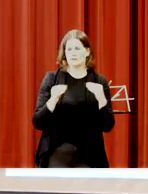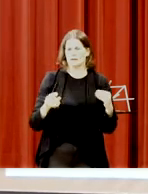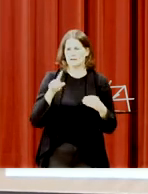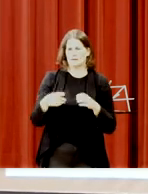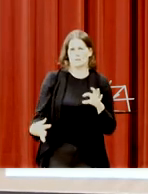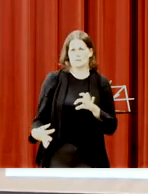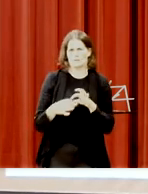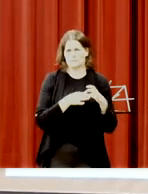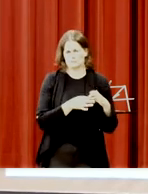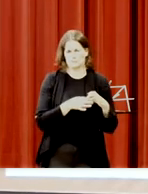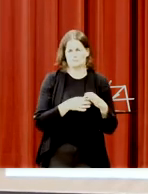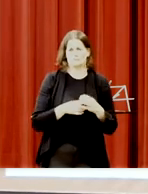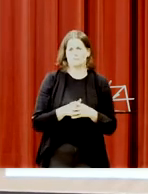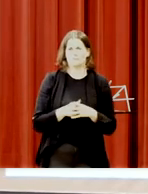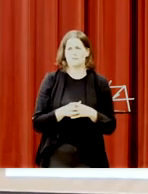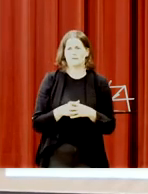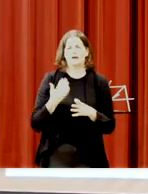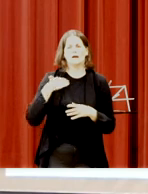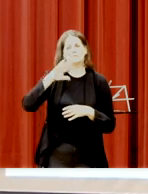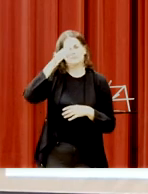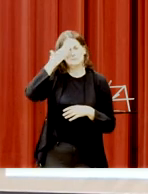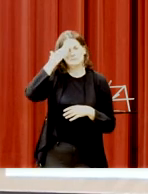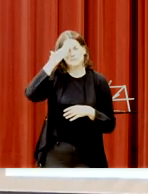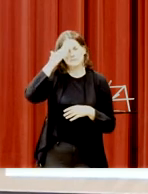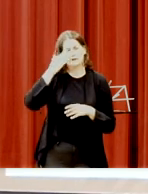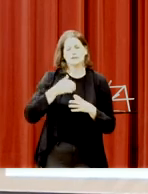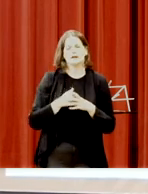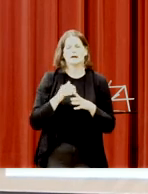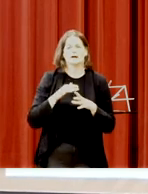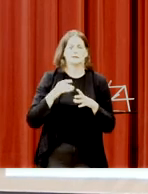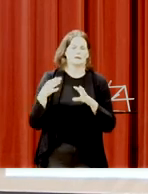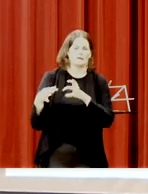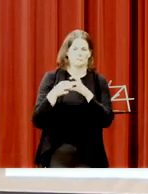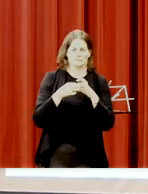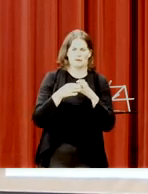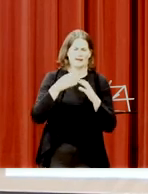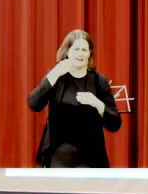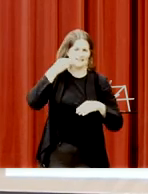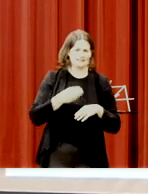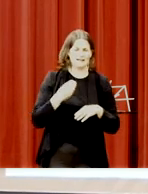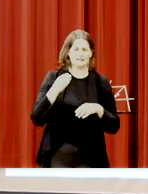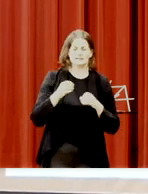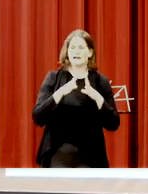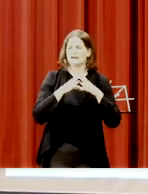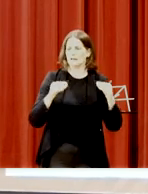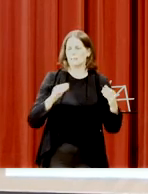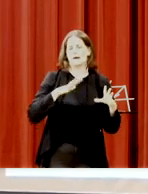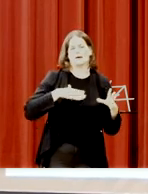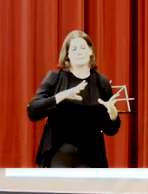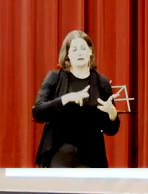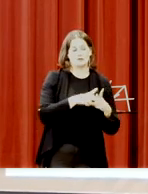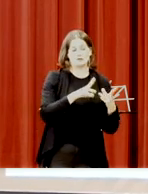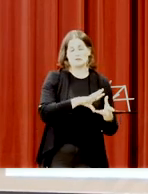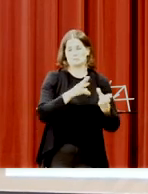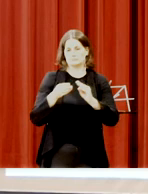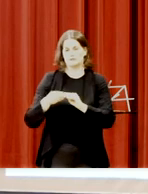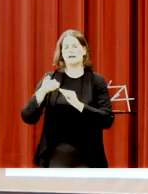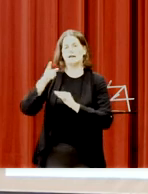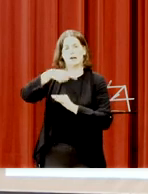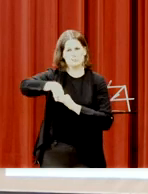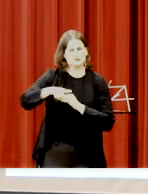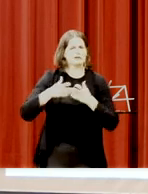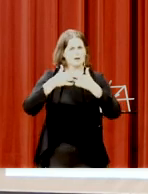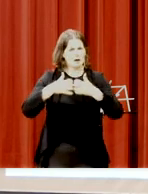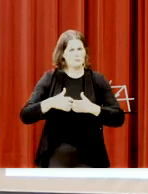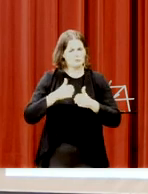societat, i vosaltres, com dèiem abans, sou aquest motor clau per a aquesta transformació. Tenim no únicament una missió de transformació, també